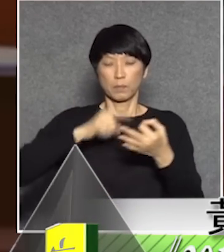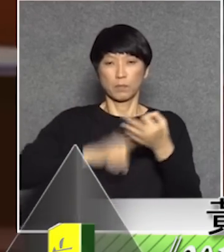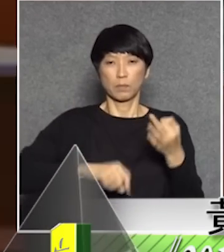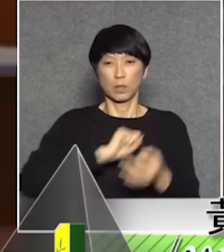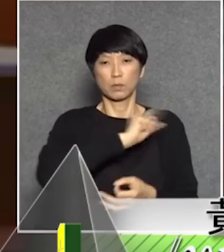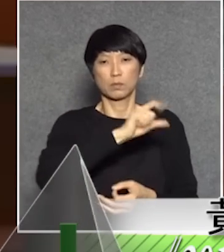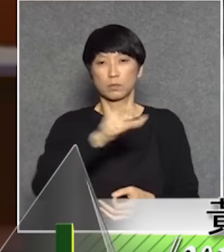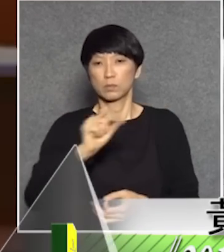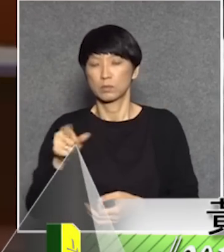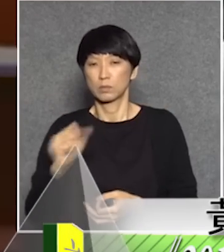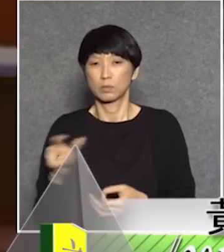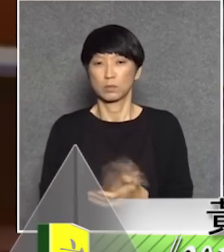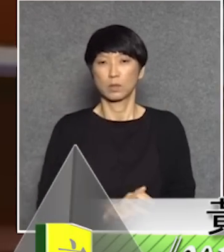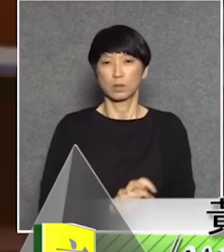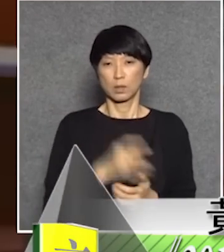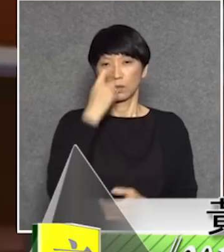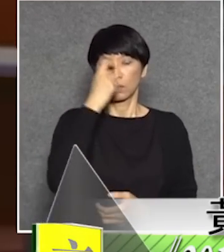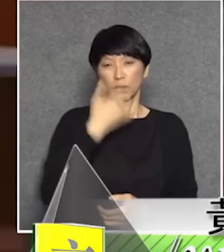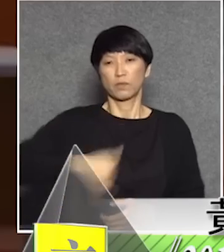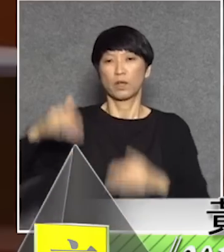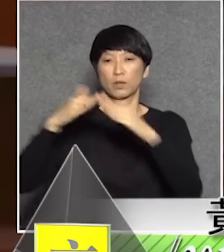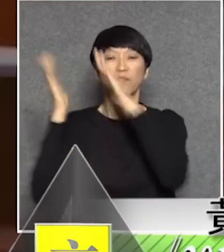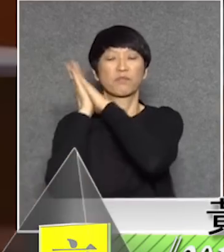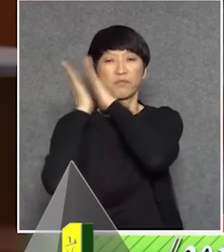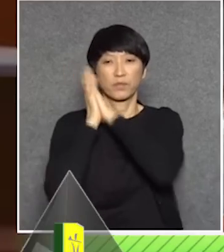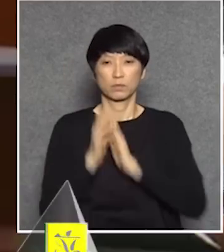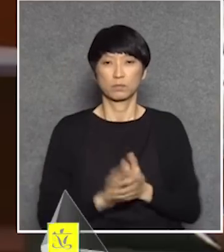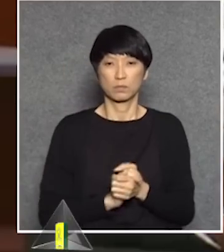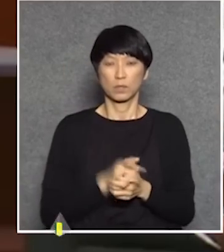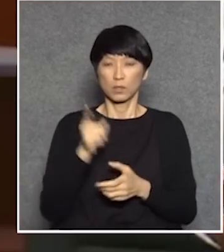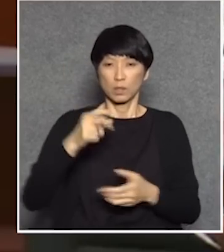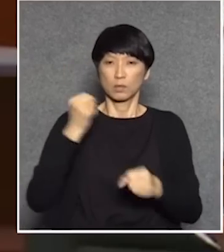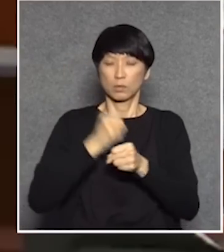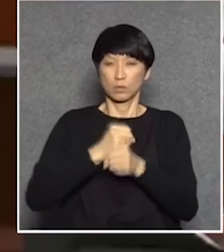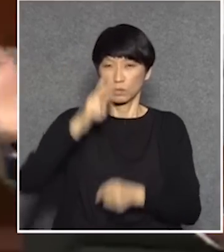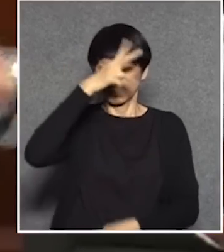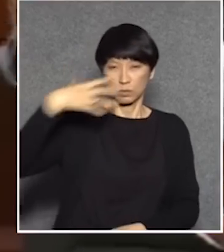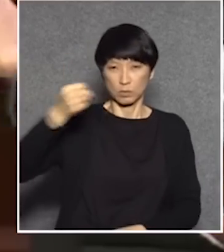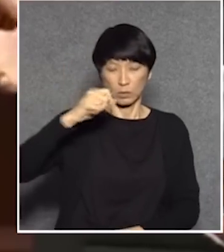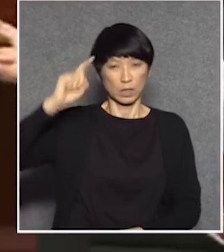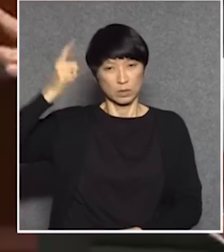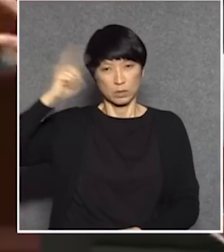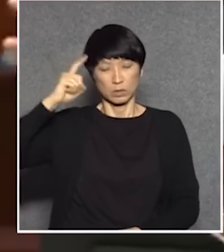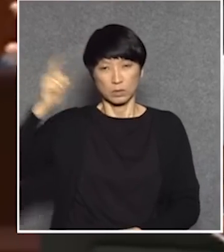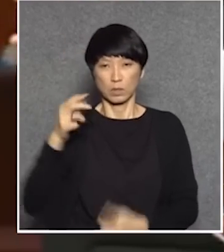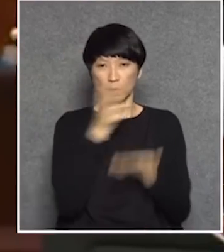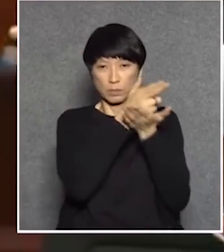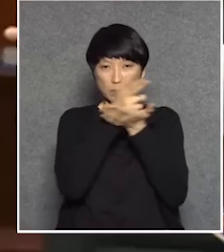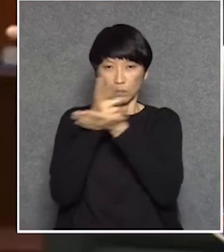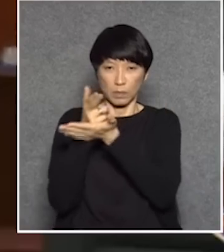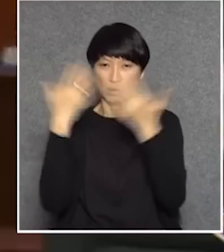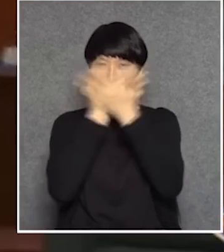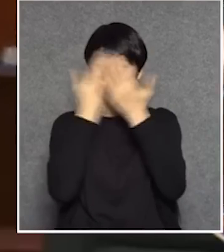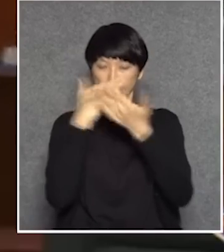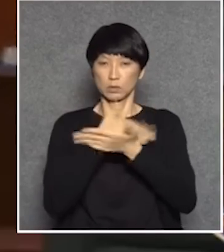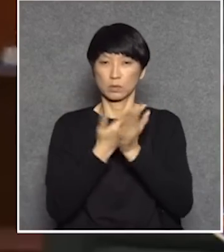英，呢個梁振英都好真係翻屋企瞓覺啦，大佬。你做個行政長官，喂，日日你就喺個鏡頭度，係咪？